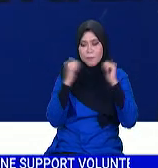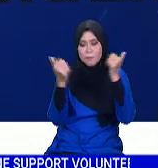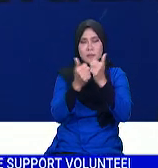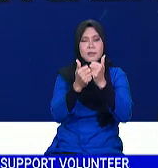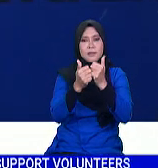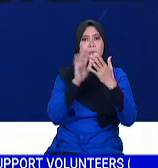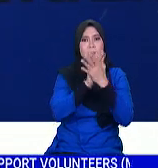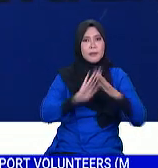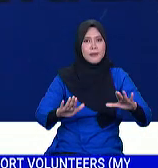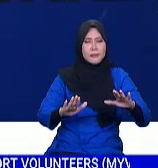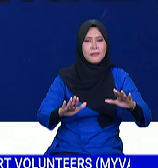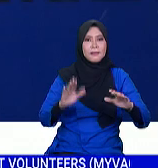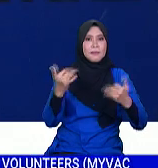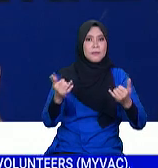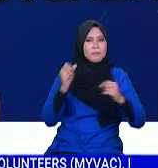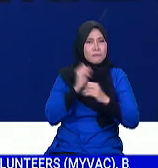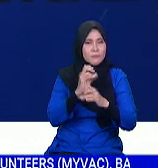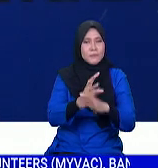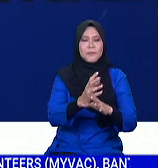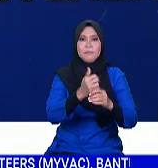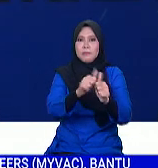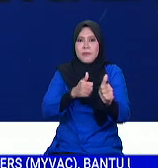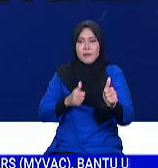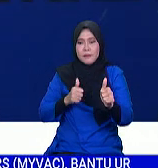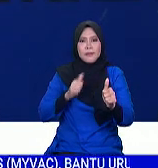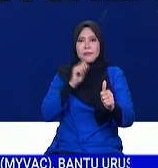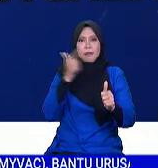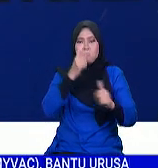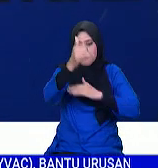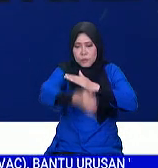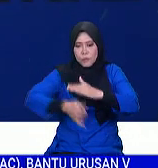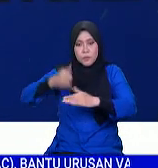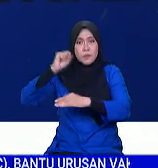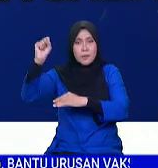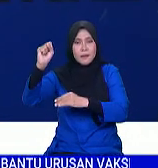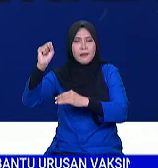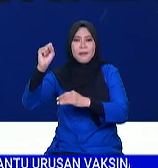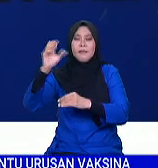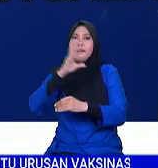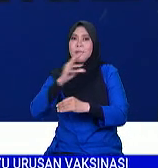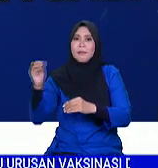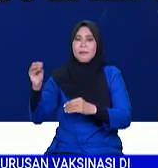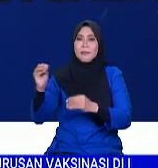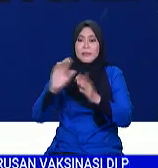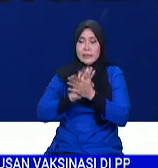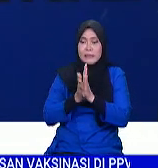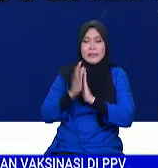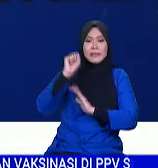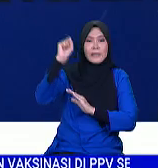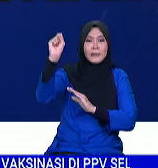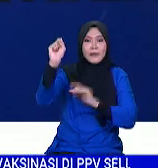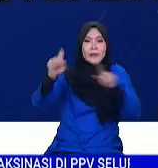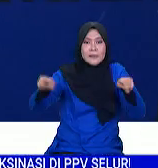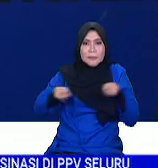kita kiat mencegah supaya tak masuk ke negeri Sabah dan tidak dijadikan negeri Sabah